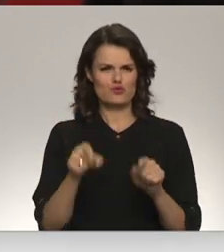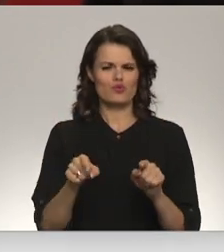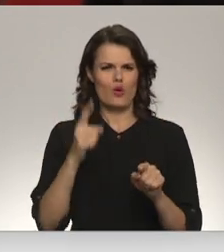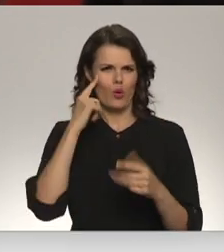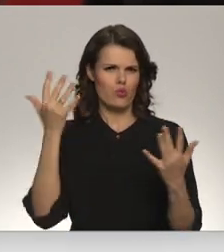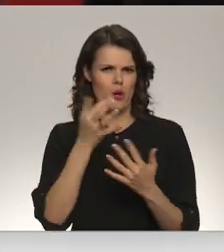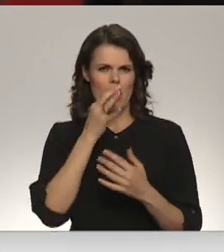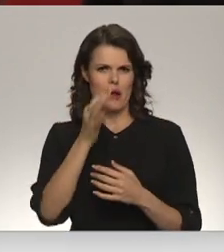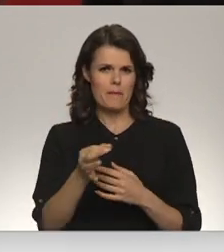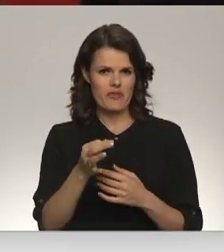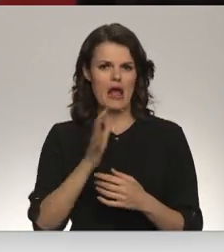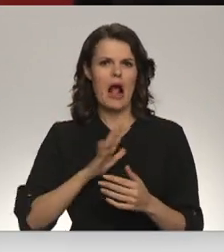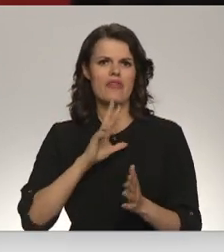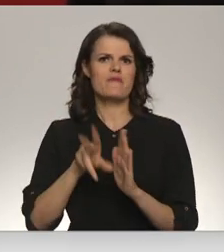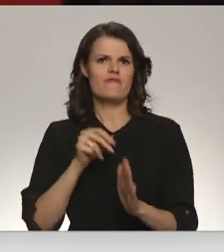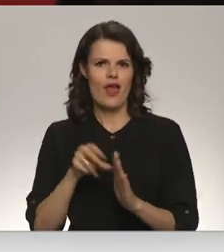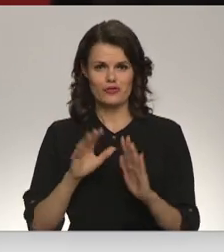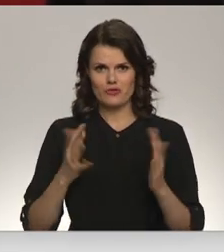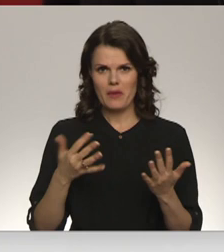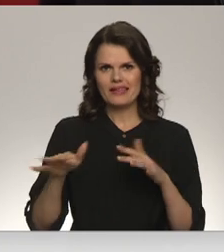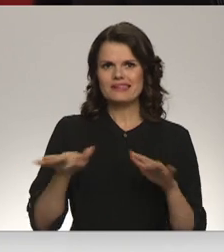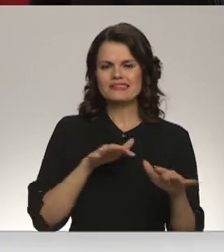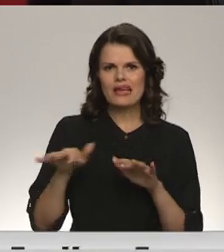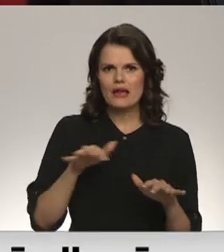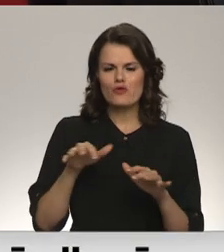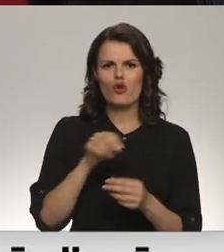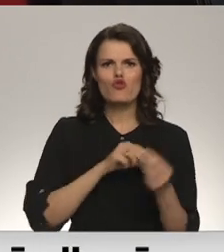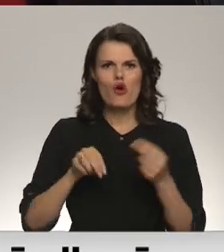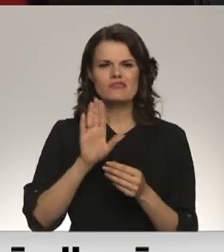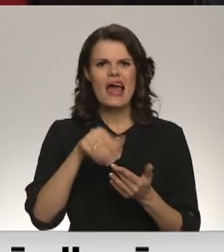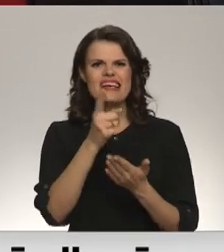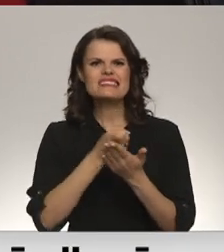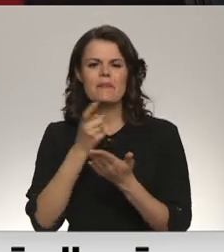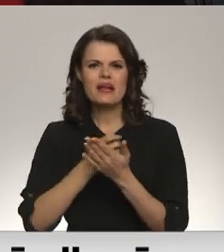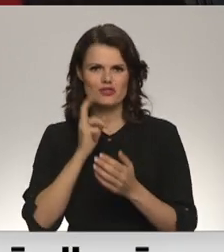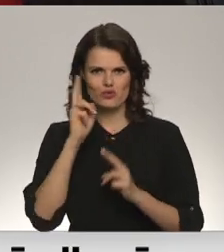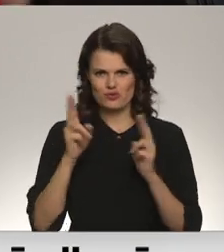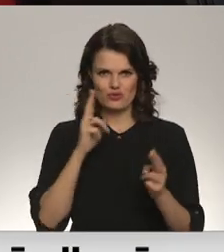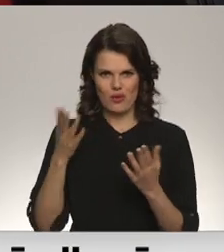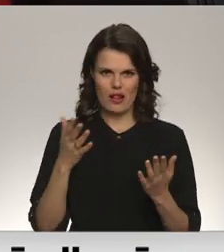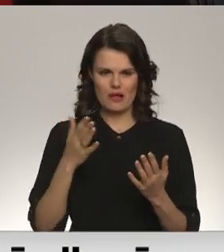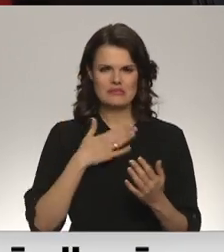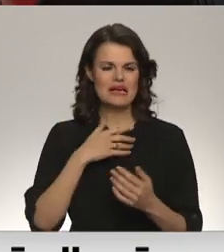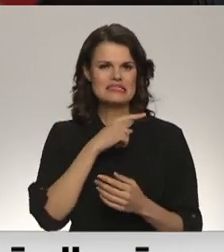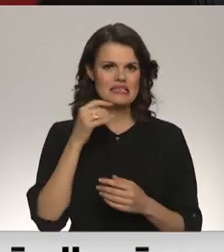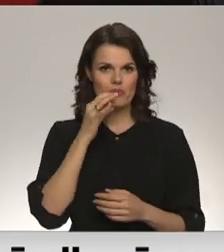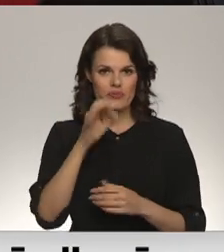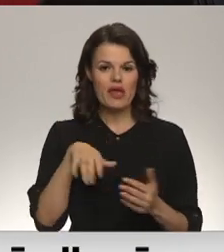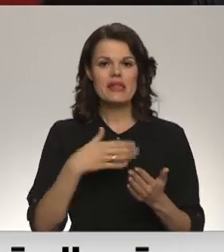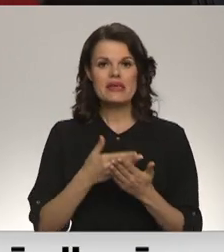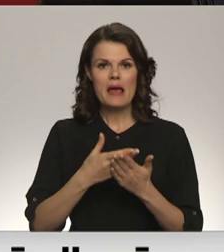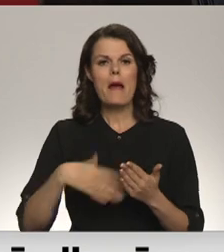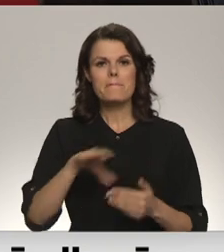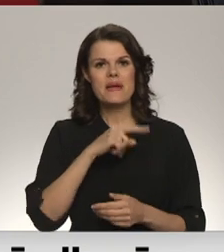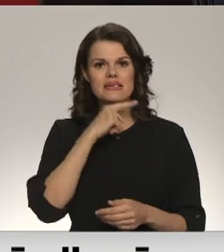bet sarīkot konferenci, lai izprasītu solījumus. Es gribu teikt, ka, nu, mēs, ja mēs gribētu, mēs